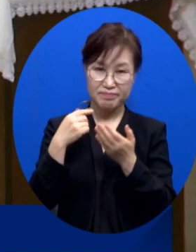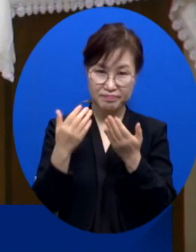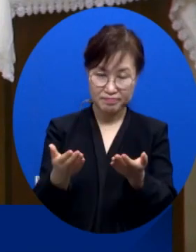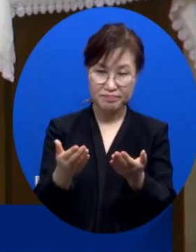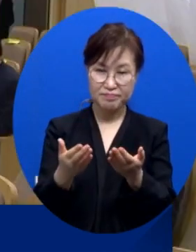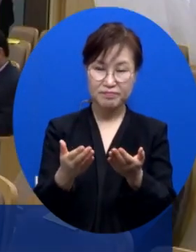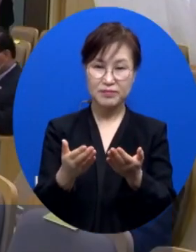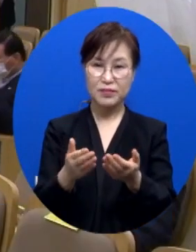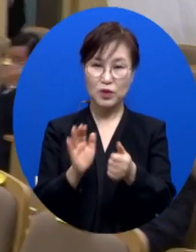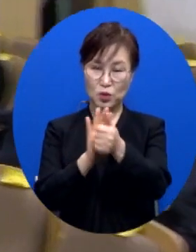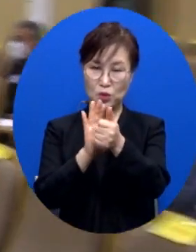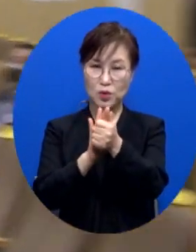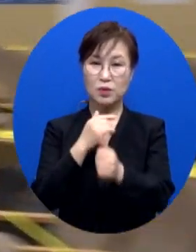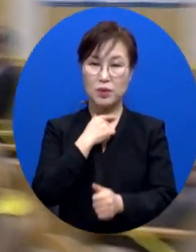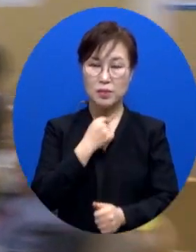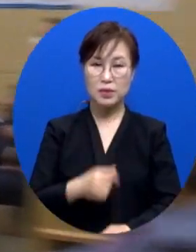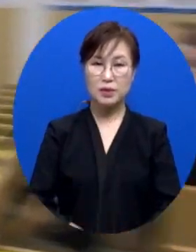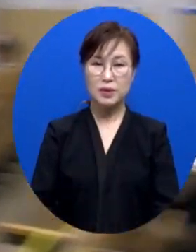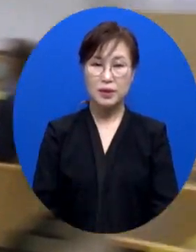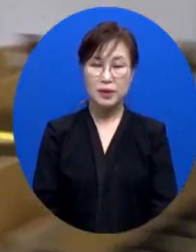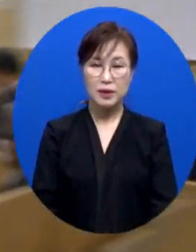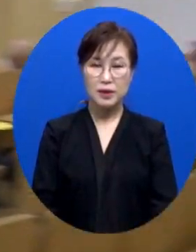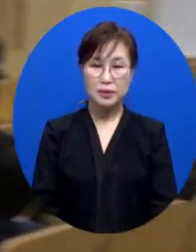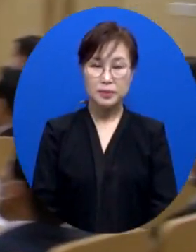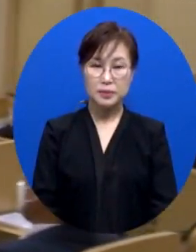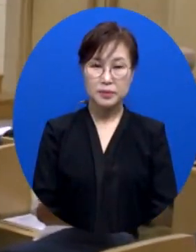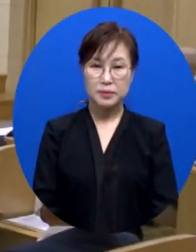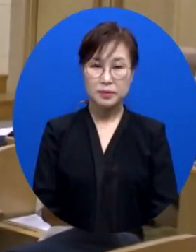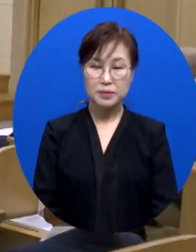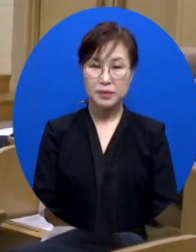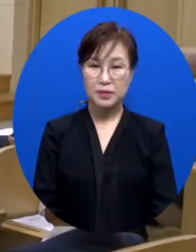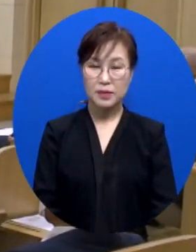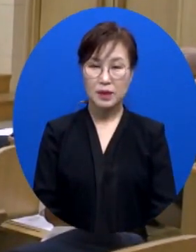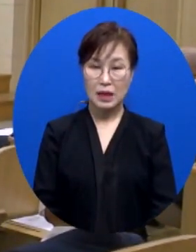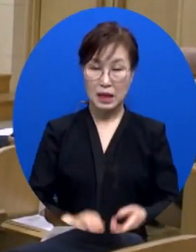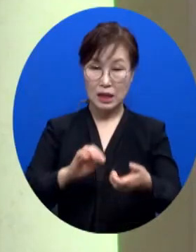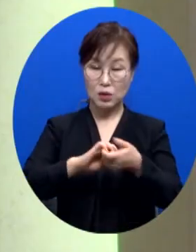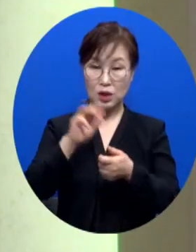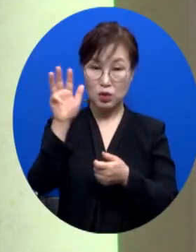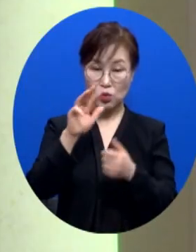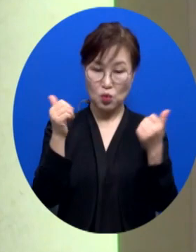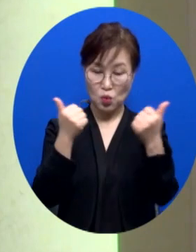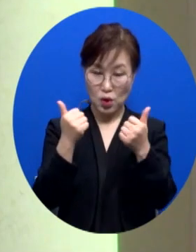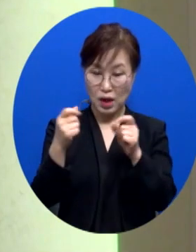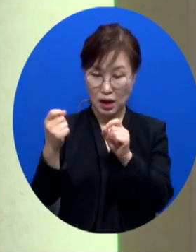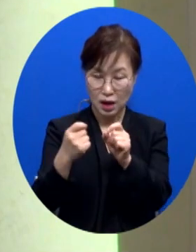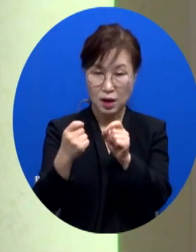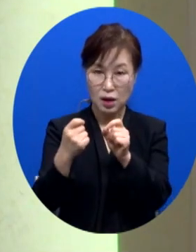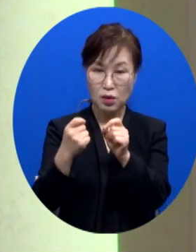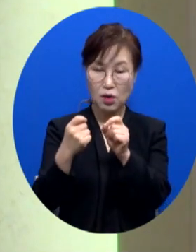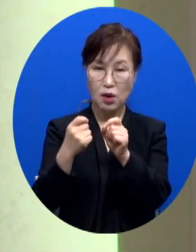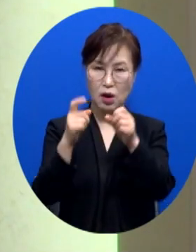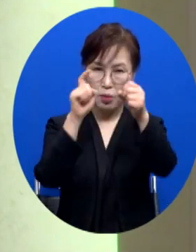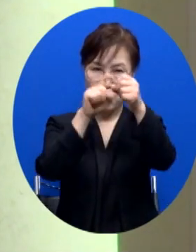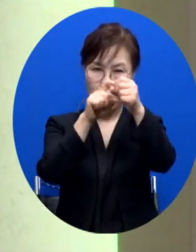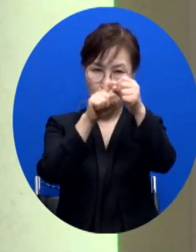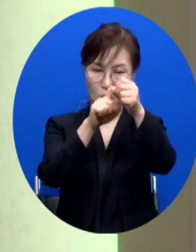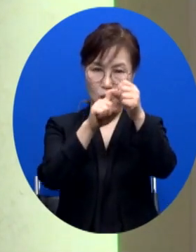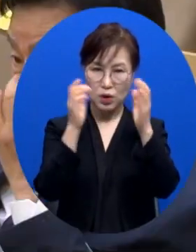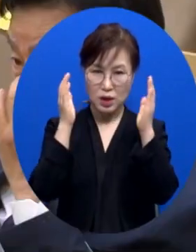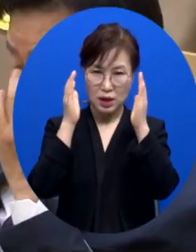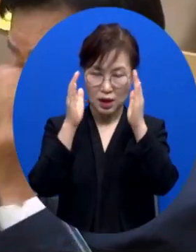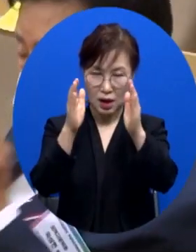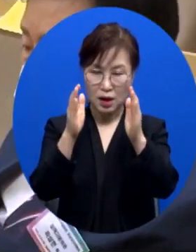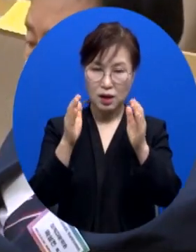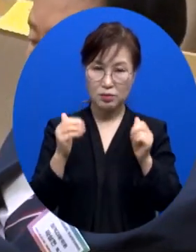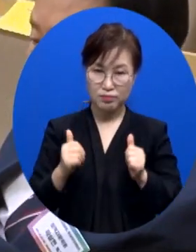붙으려고 합니다. 예장 백석총회 장종현 총회장은 정기총회를 앞두고 총회가 표대를 향해 힘차게 나갈 수 있도록